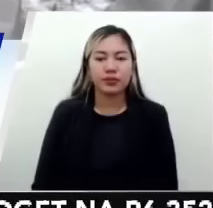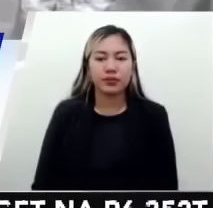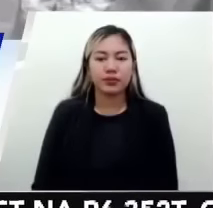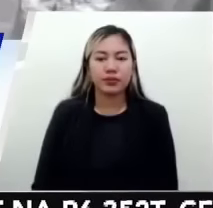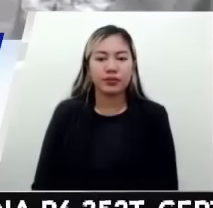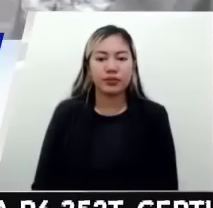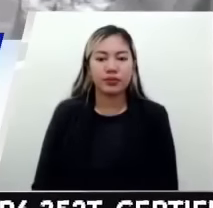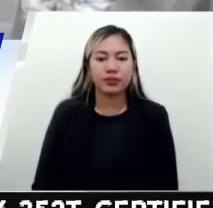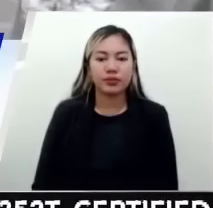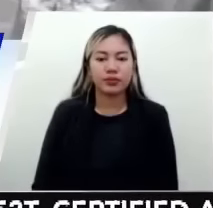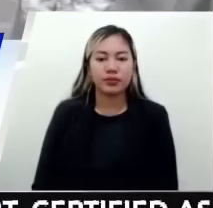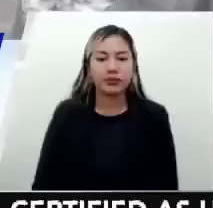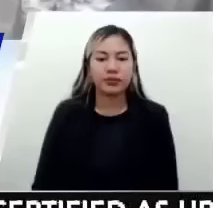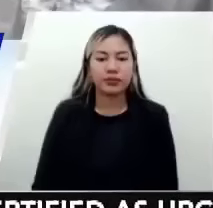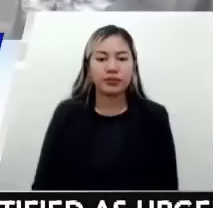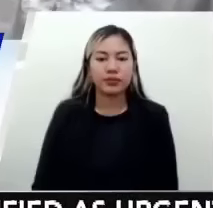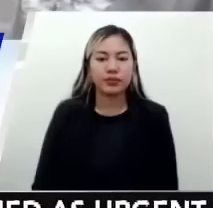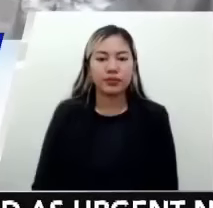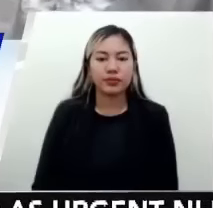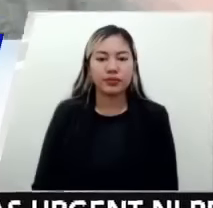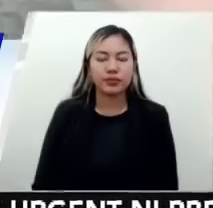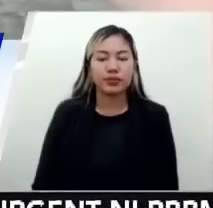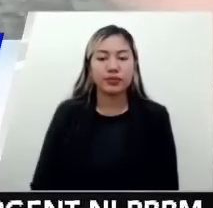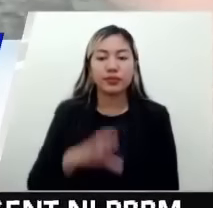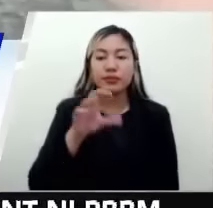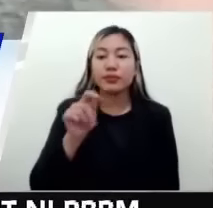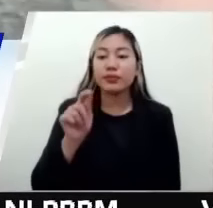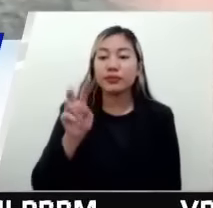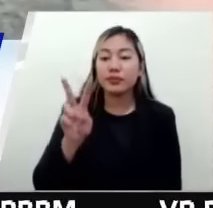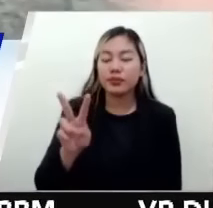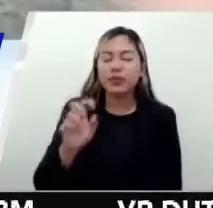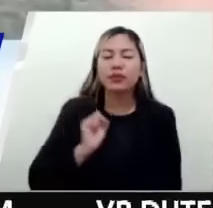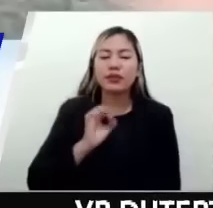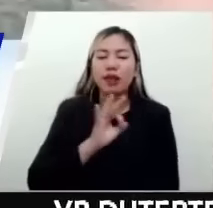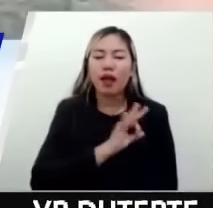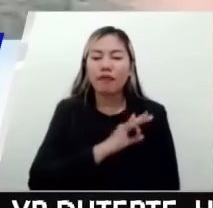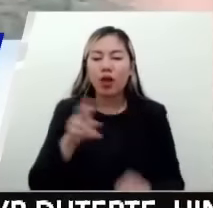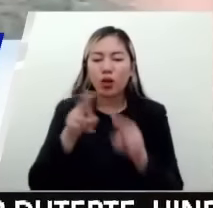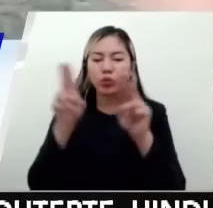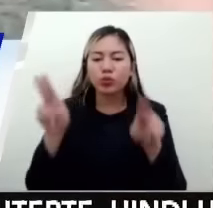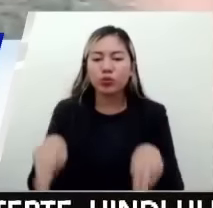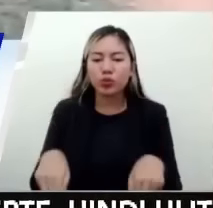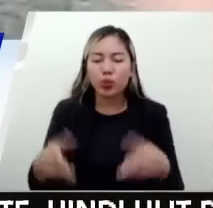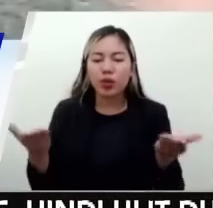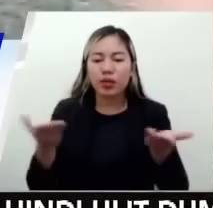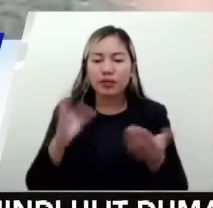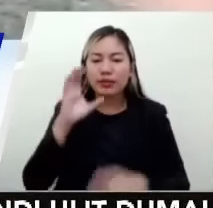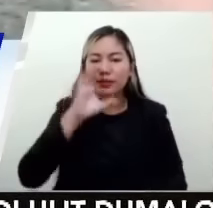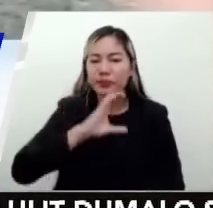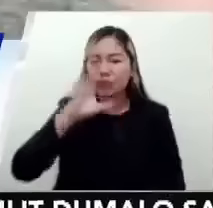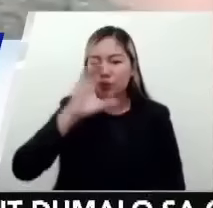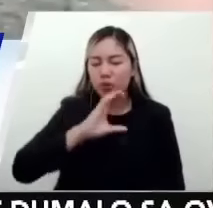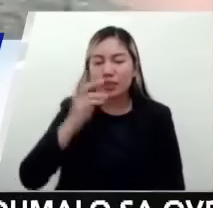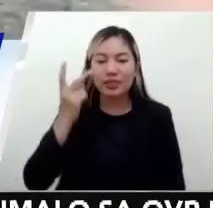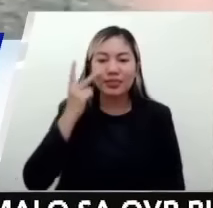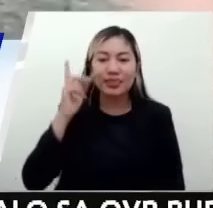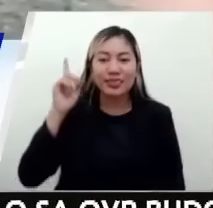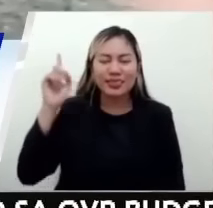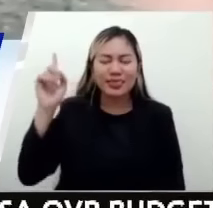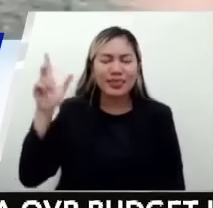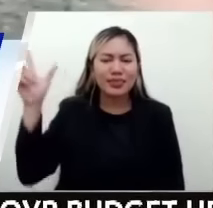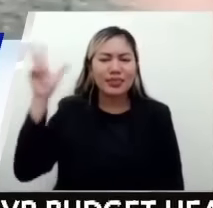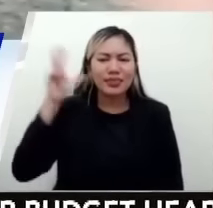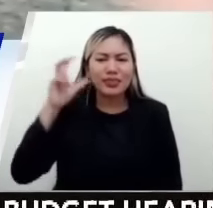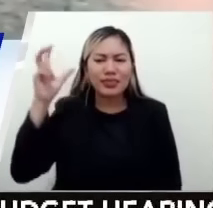Sa kuha ng CCTV sa staff house ng isang poultry farm sa Balamban, Cebu, dinig ang hiyak at pagmamakaawa ng isang lalaki na itigil